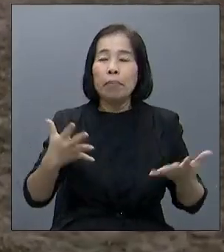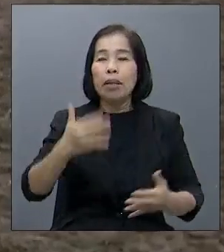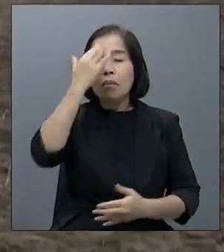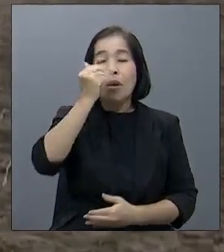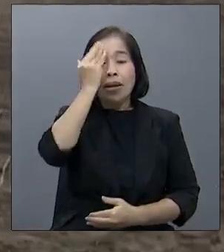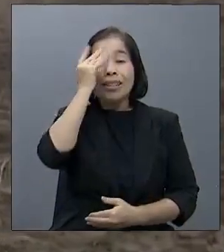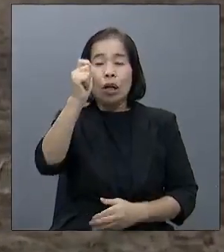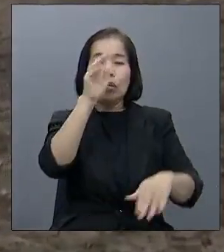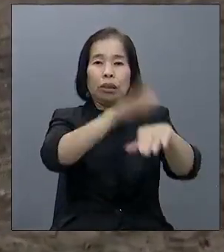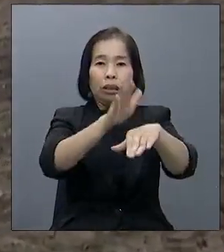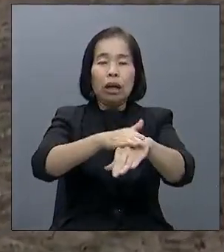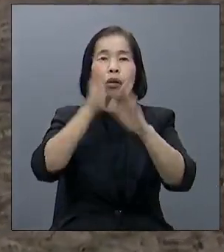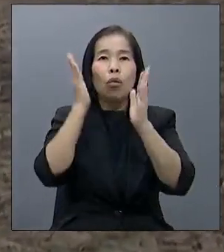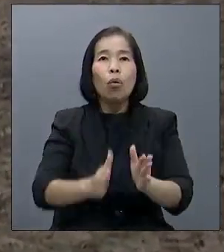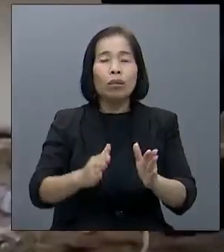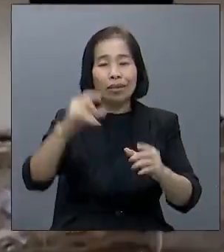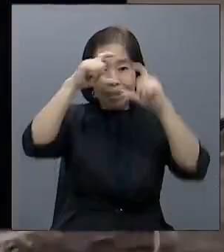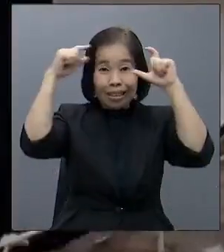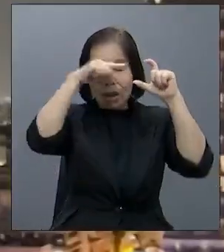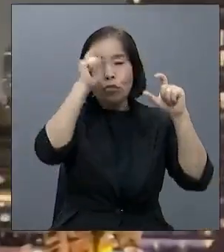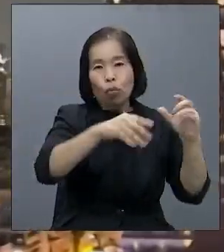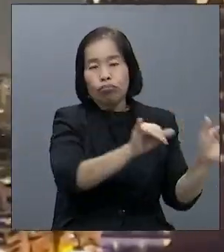เตือนให้อพยพจากเหนือลง